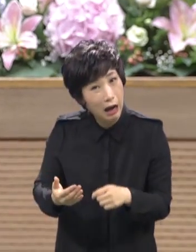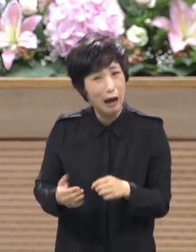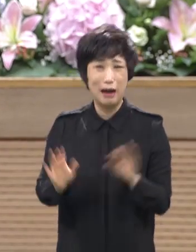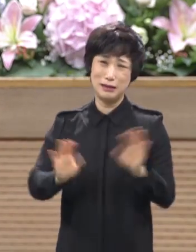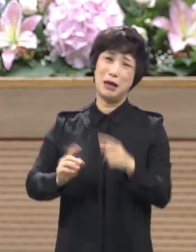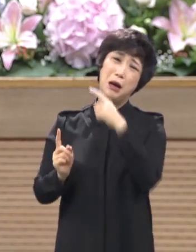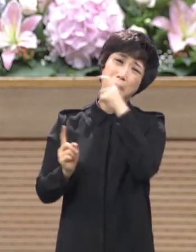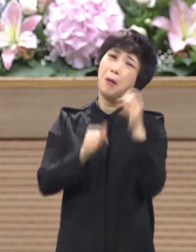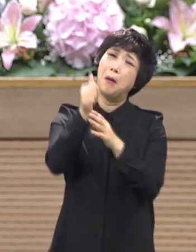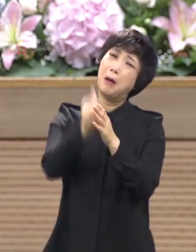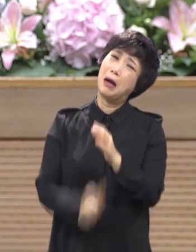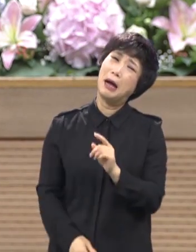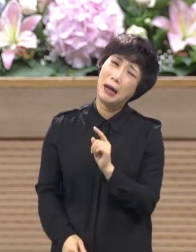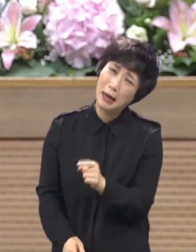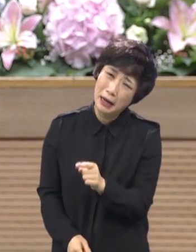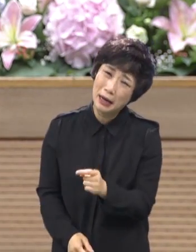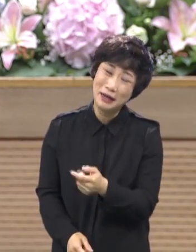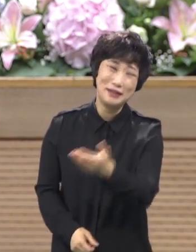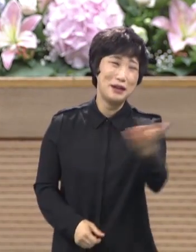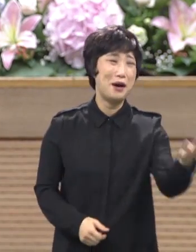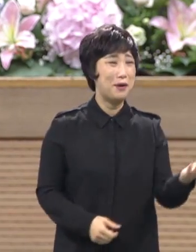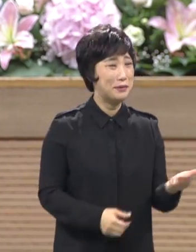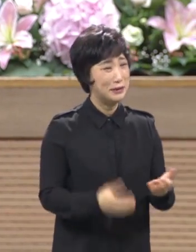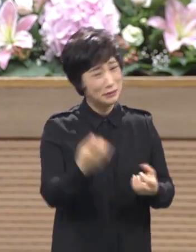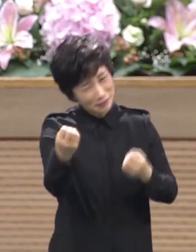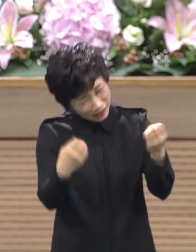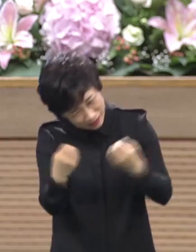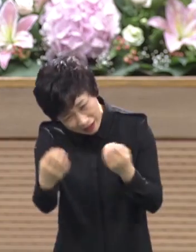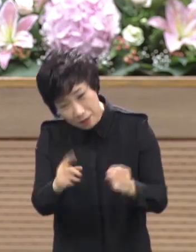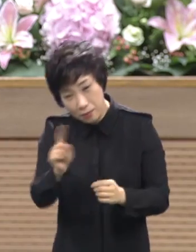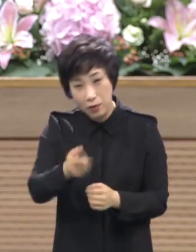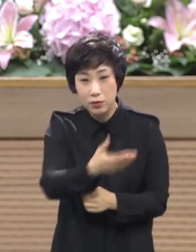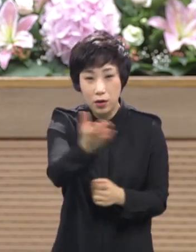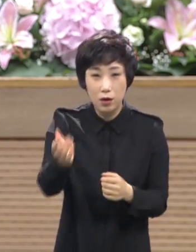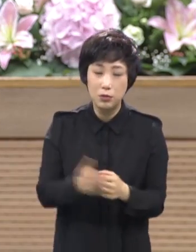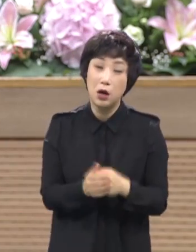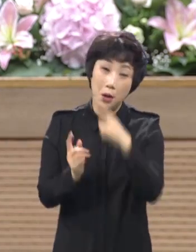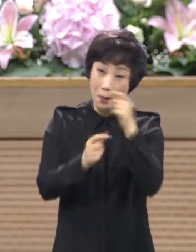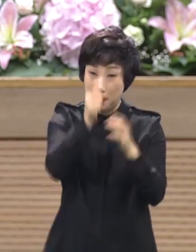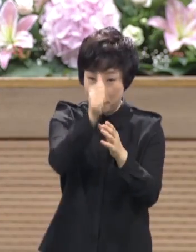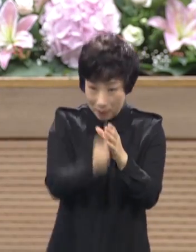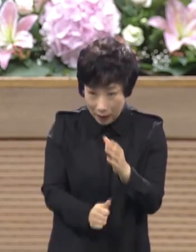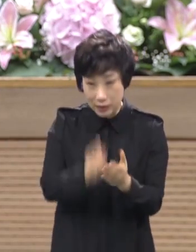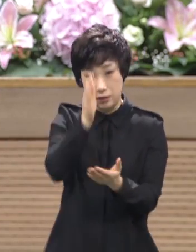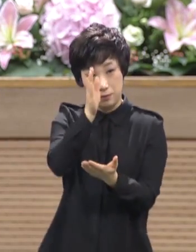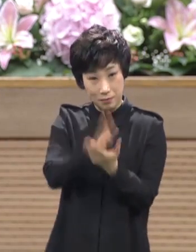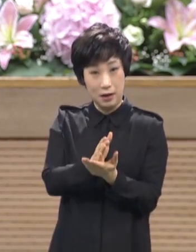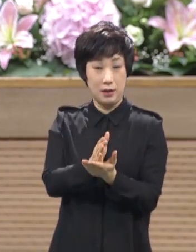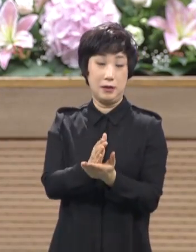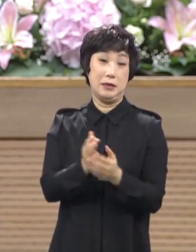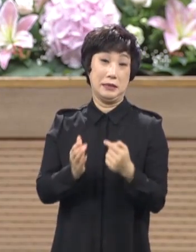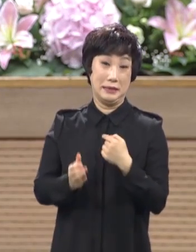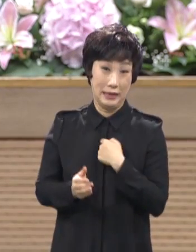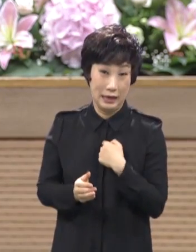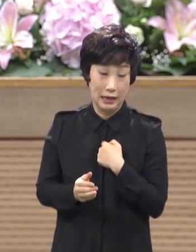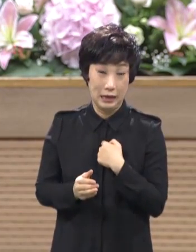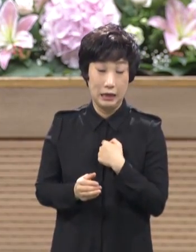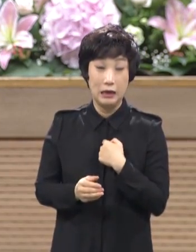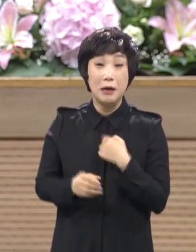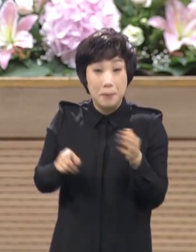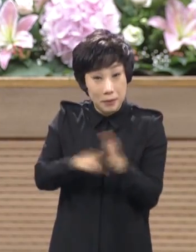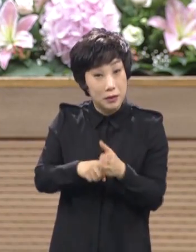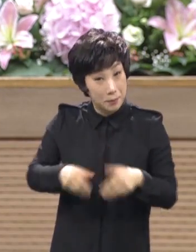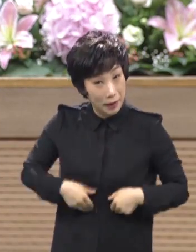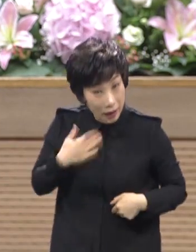미혹당하면 여러분들은 말하기도 미혹당하지 않을 만큼